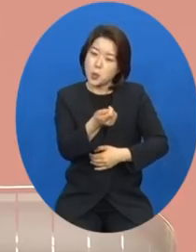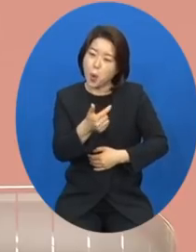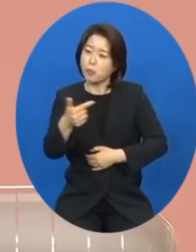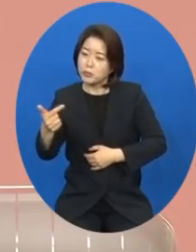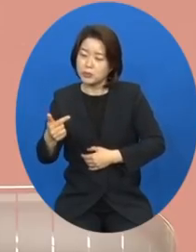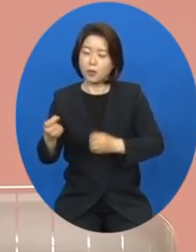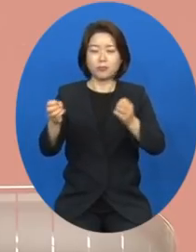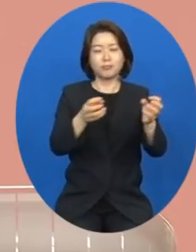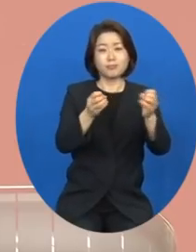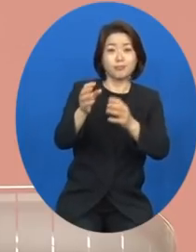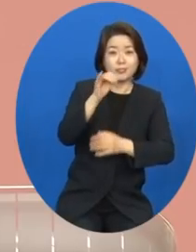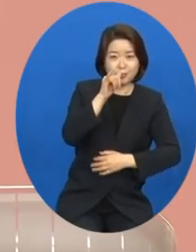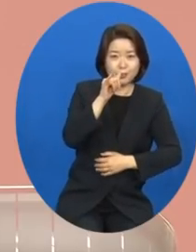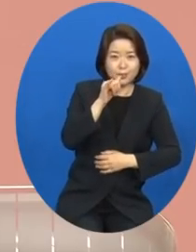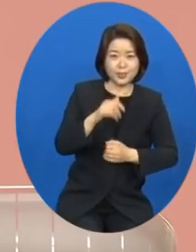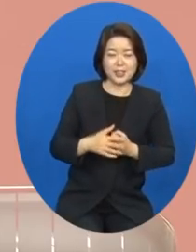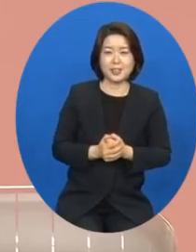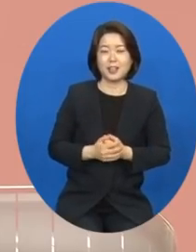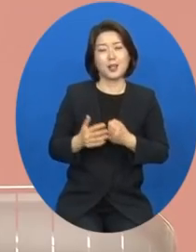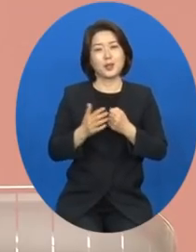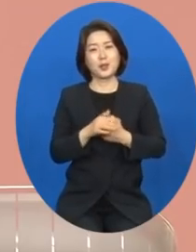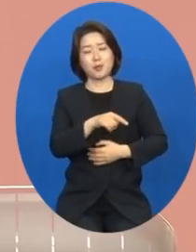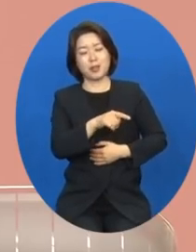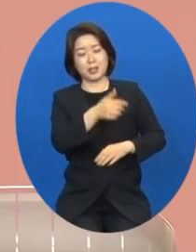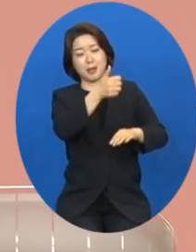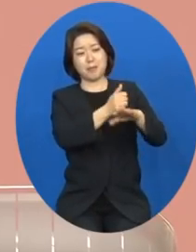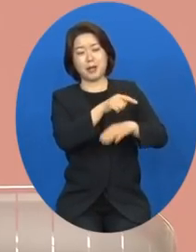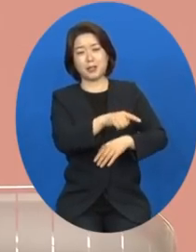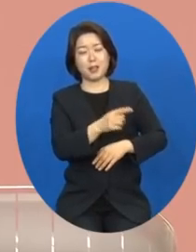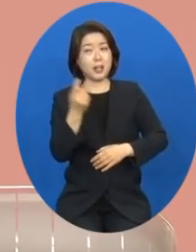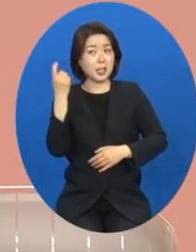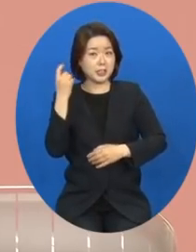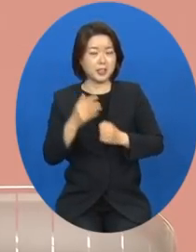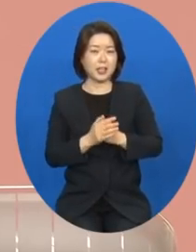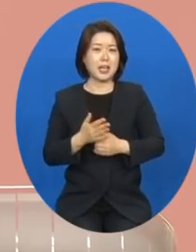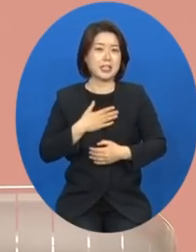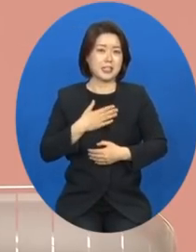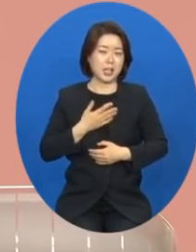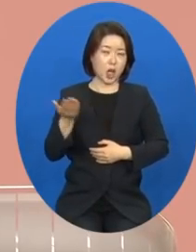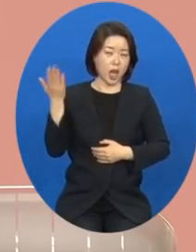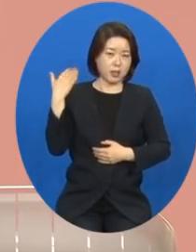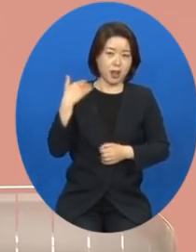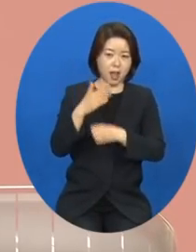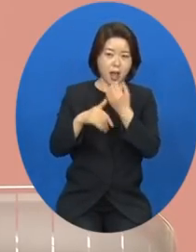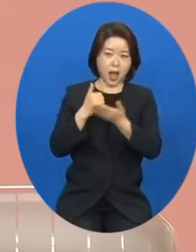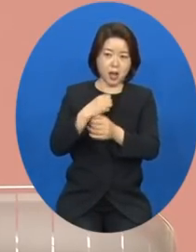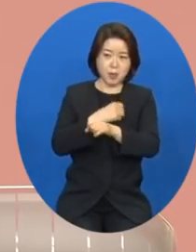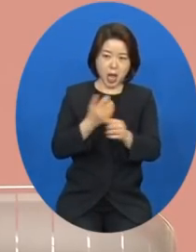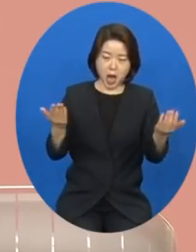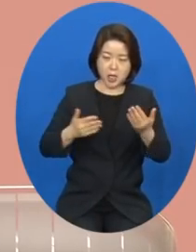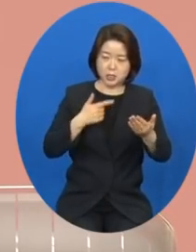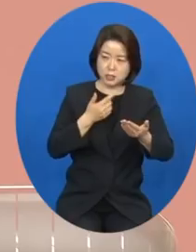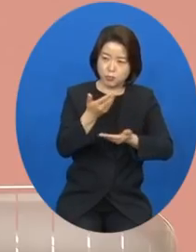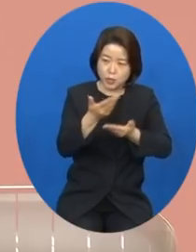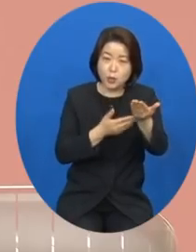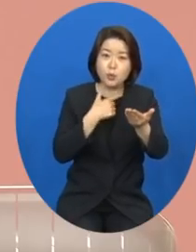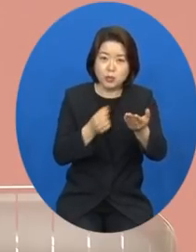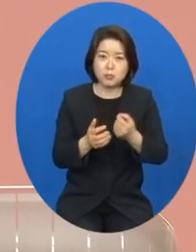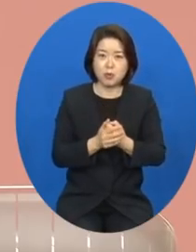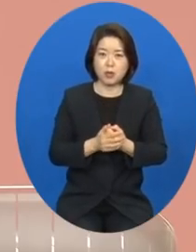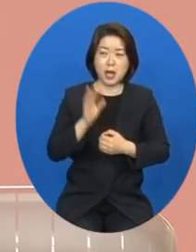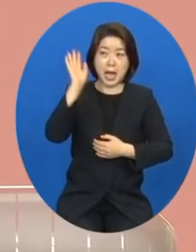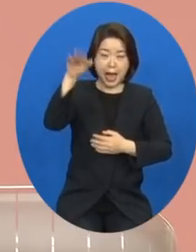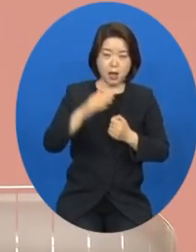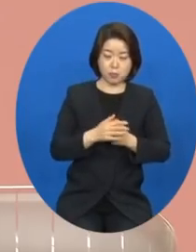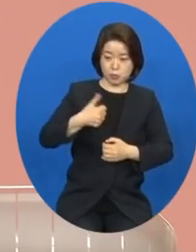나누 거든요 그러니까 이제 애가 막내가 듣더니 자기도 이제 하나님의 하신 일들 않아야 될텐데 자기가 자녀를 나면